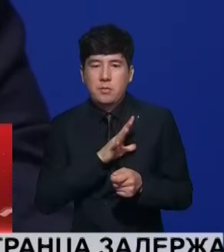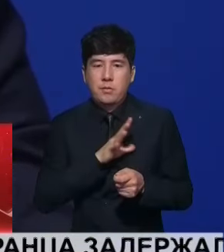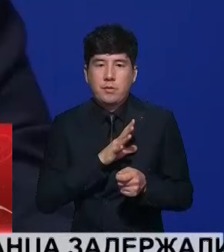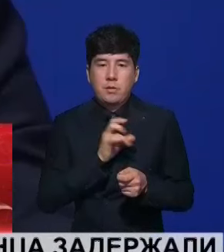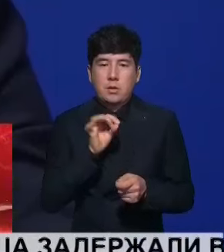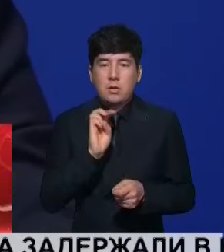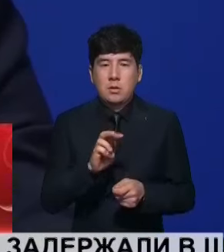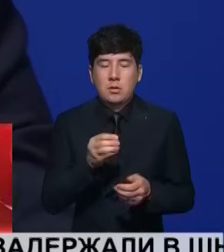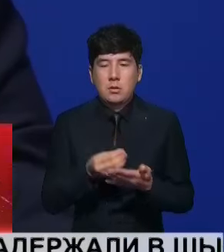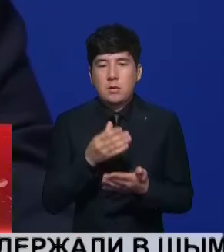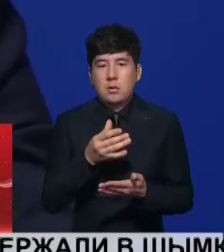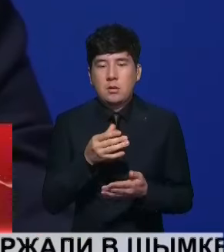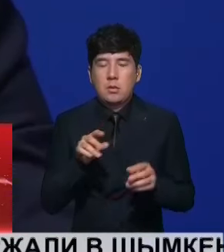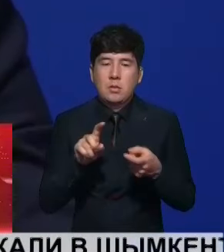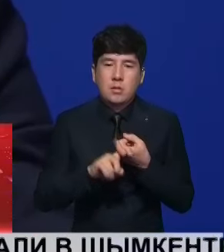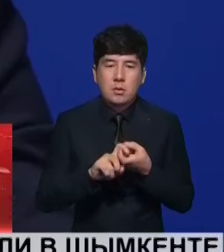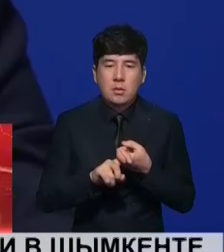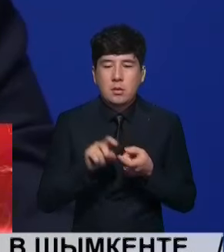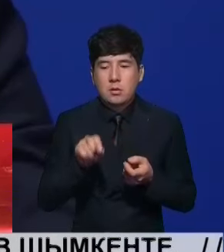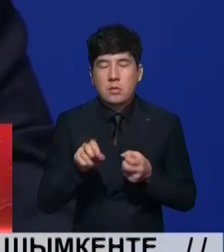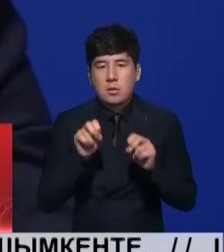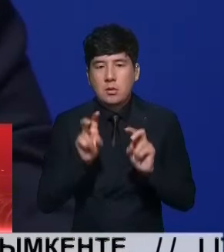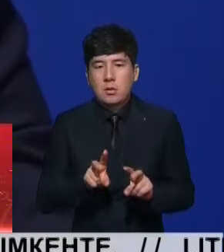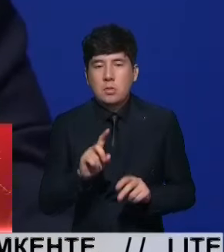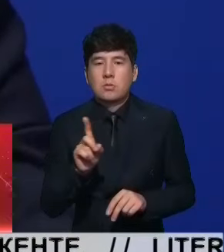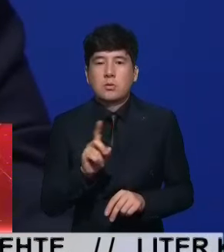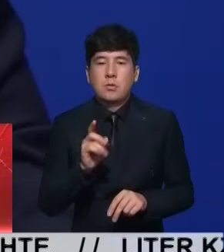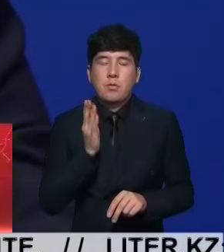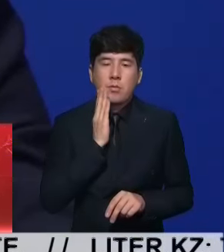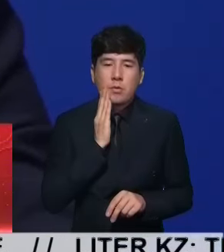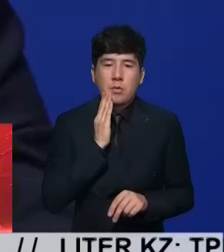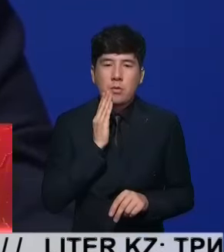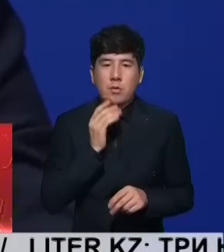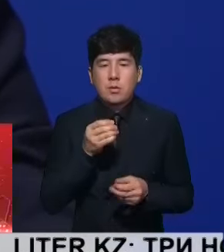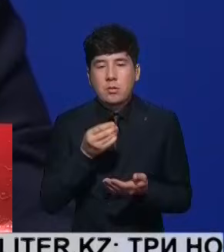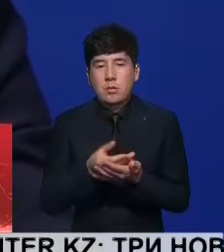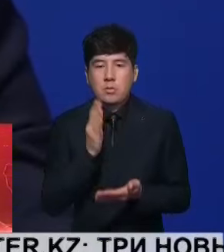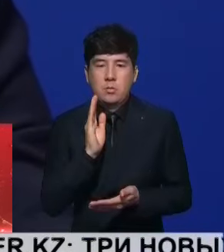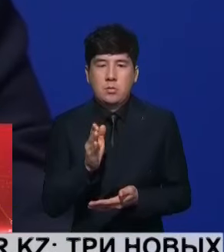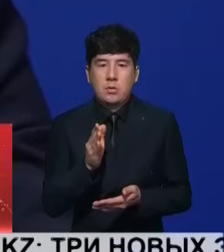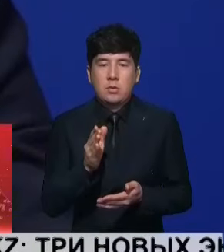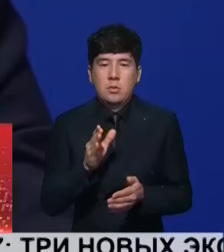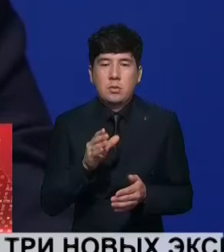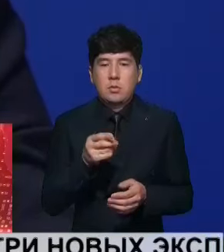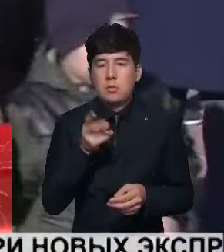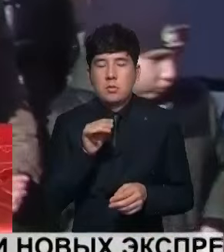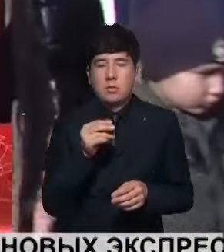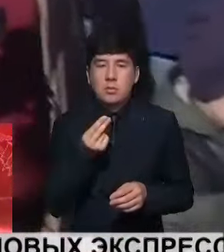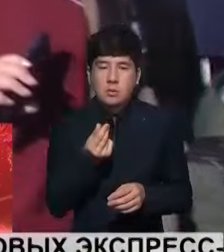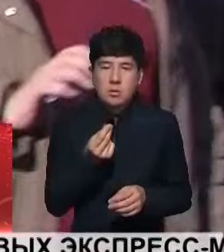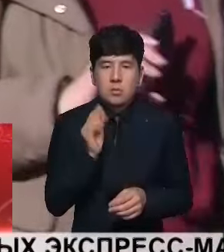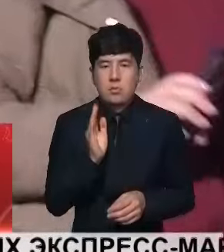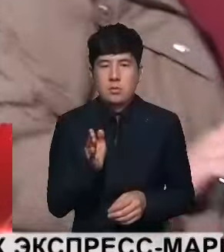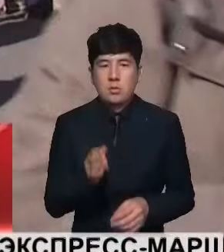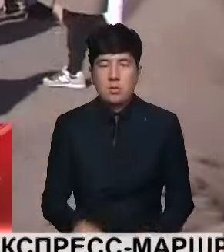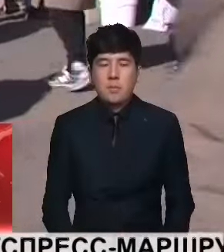подобное. Здесь есть определенные риски, связанные с тем, что, возможно, эта продукция будет дорожать. Но незначительно, да. Если